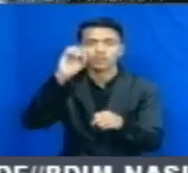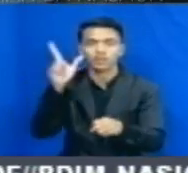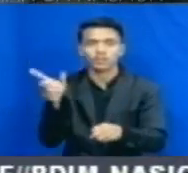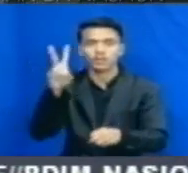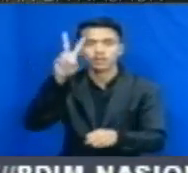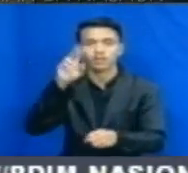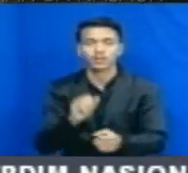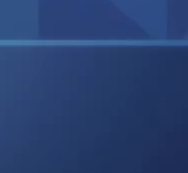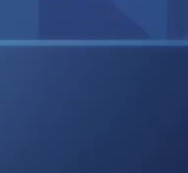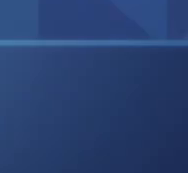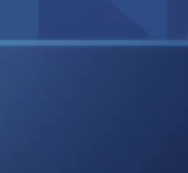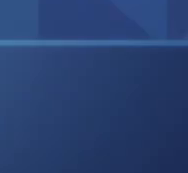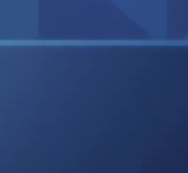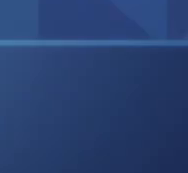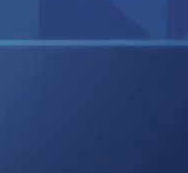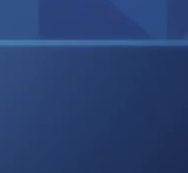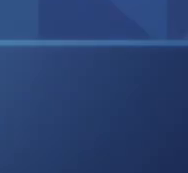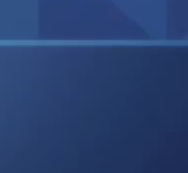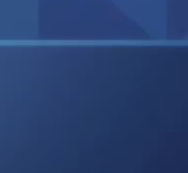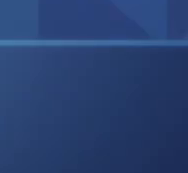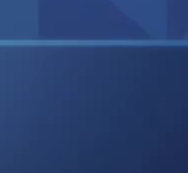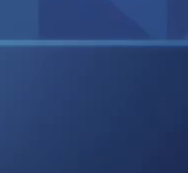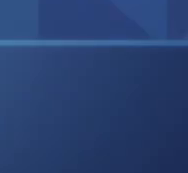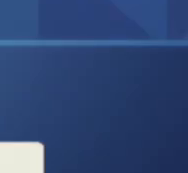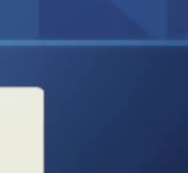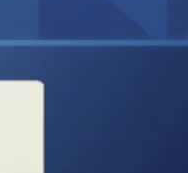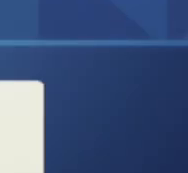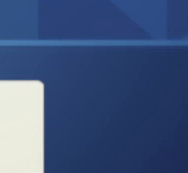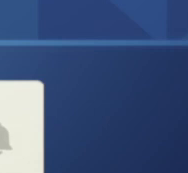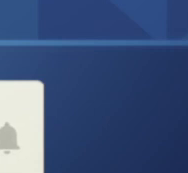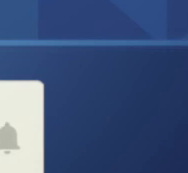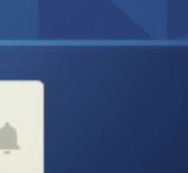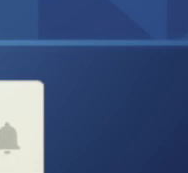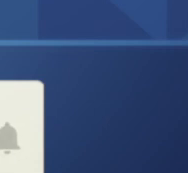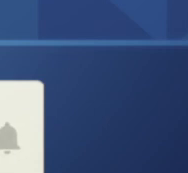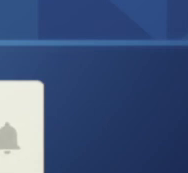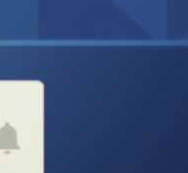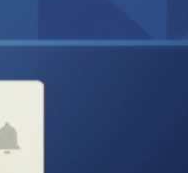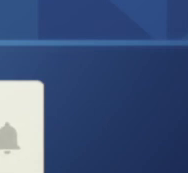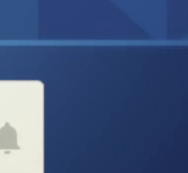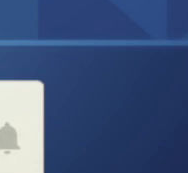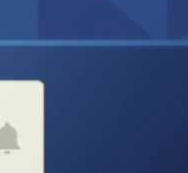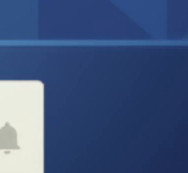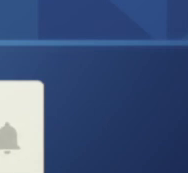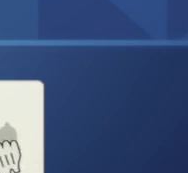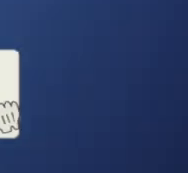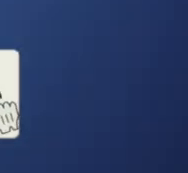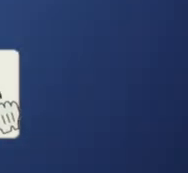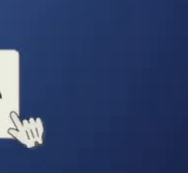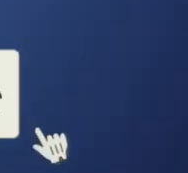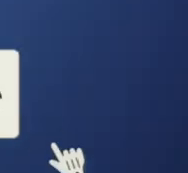dos Santos RTTLI. Hai telespectadores atu hetan informasi aktuais no faktuais keta lua